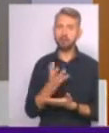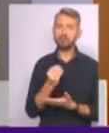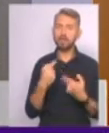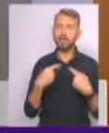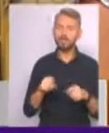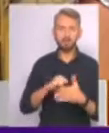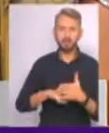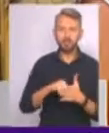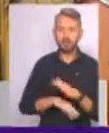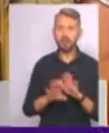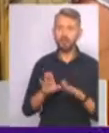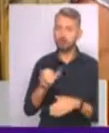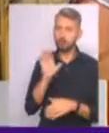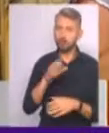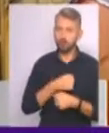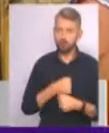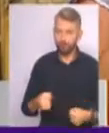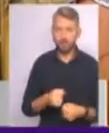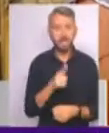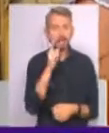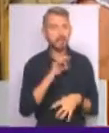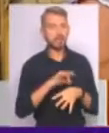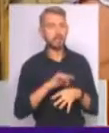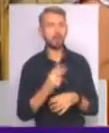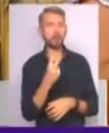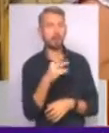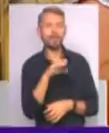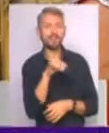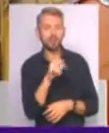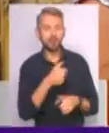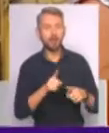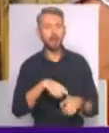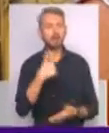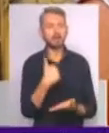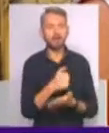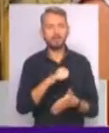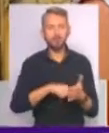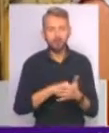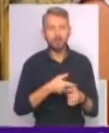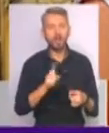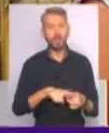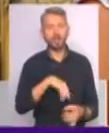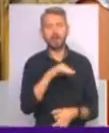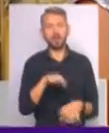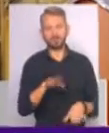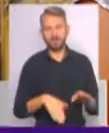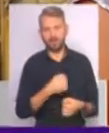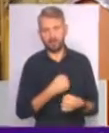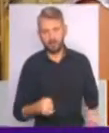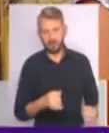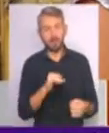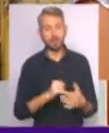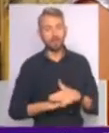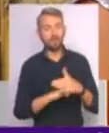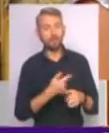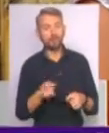інші причини, не тільки ожиріння. Сахарний діабет второго типу – це головна причина, це лишній вес. И на фоне этого,